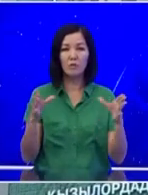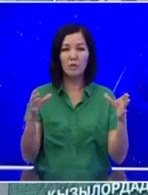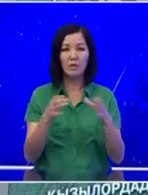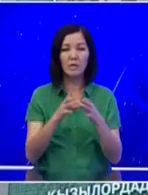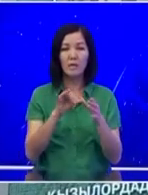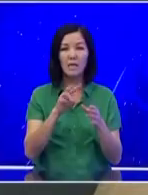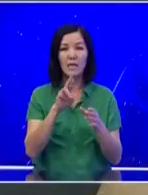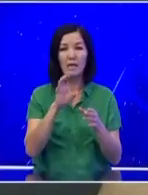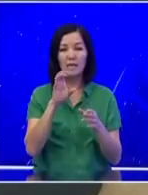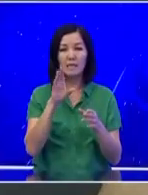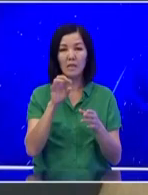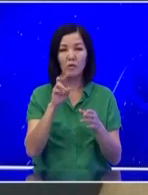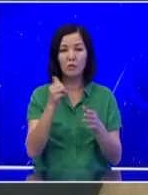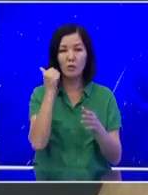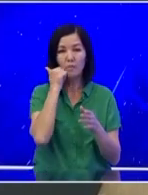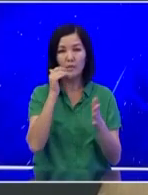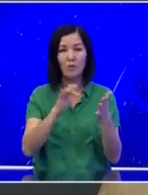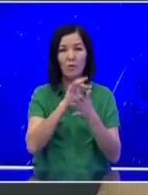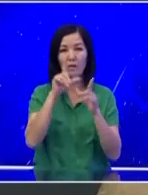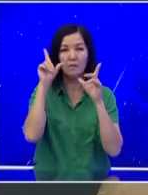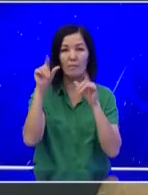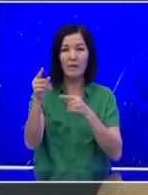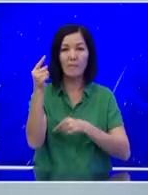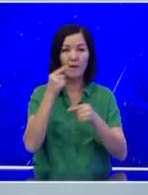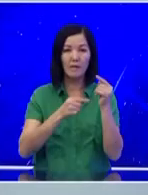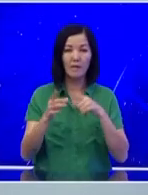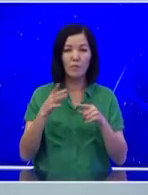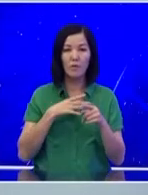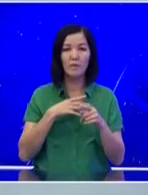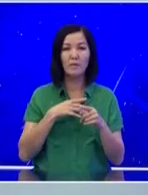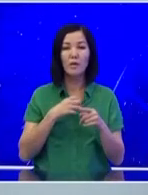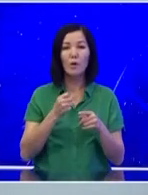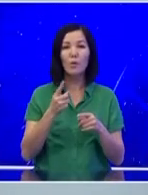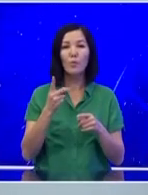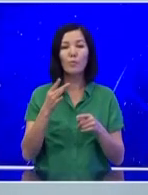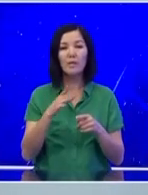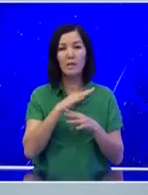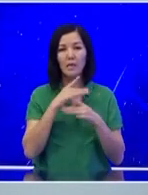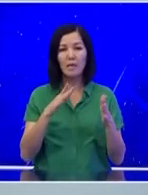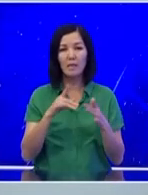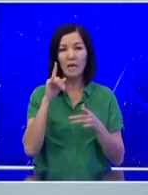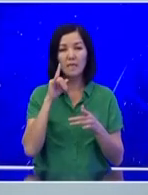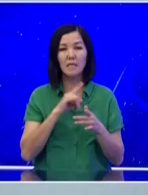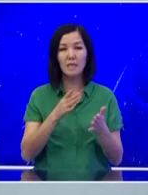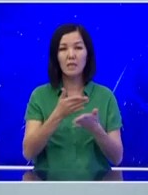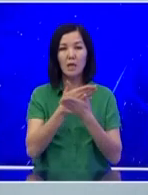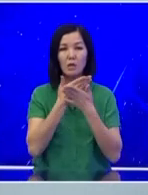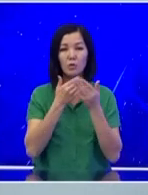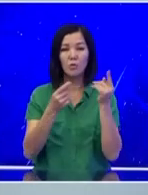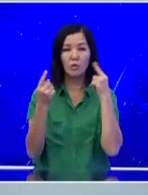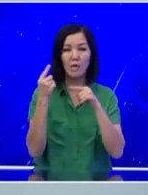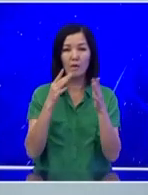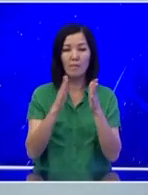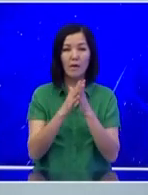Ильяс танушылар Мәскеу қаласына барып қайтқан болатын. Сол жерде бір талай осы Қазақстанда жоқ ақының шығармалары